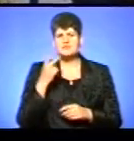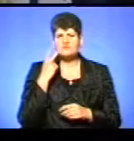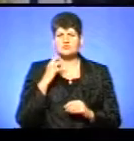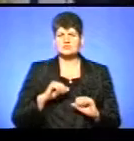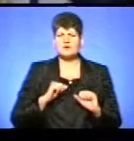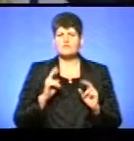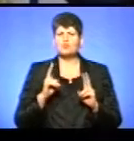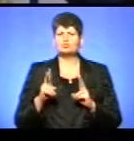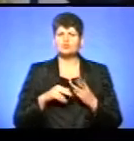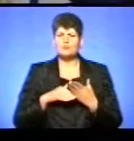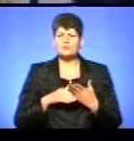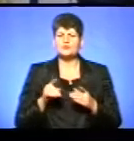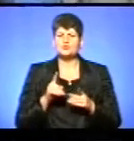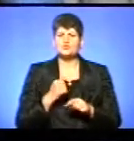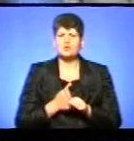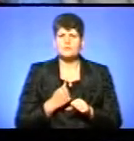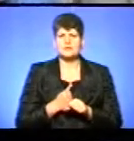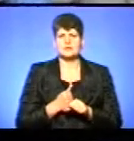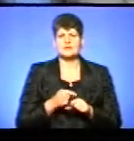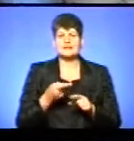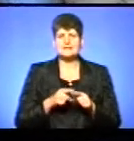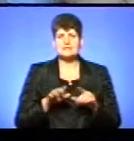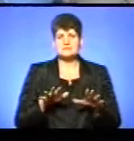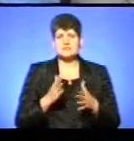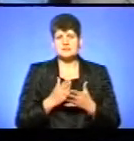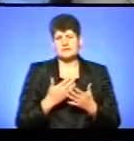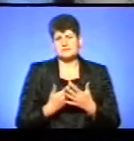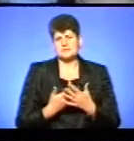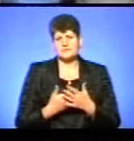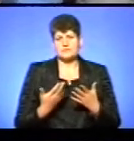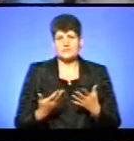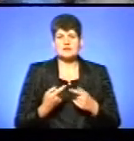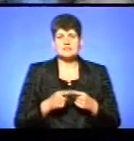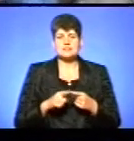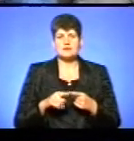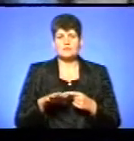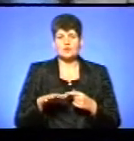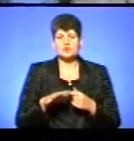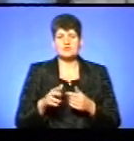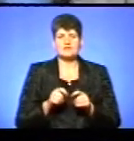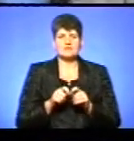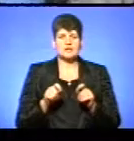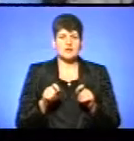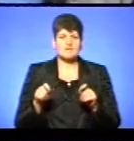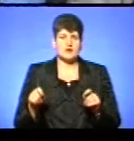старався комусь допомогти, де щось зробити. То місце є символічним через те, що це є площа для збірок, де відкривається,